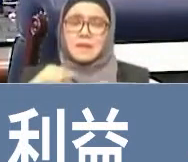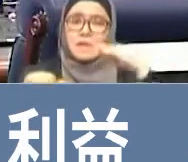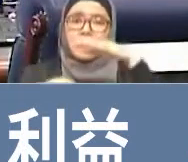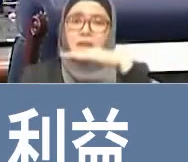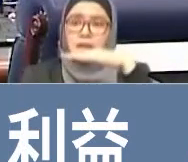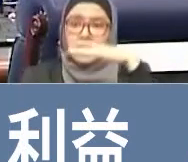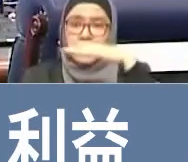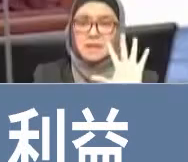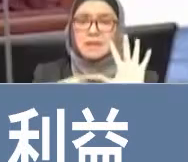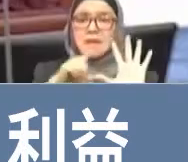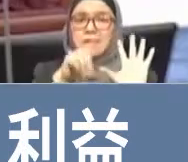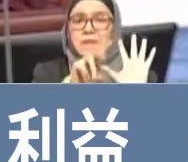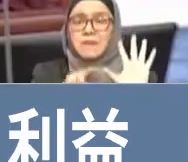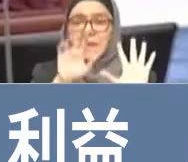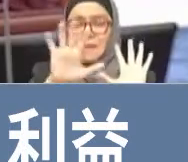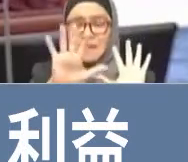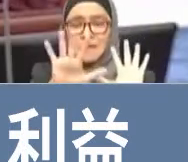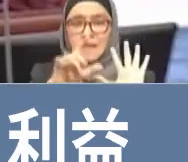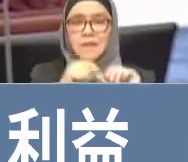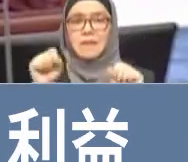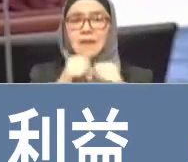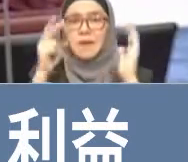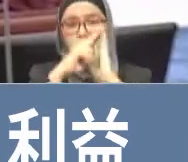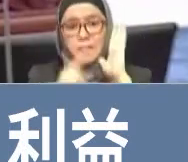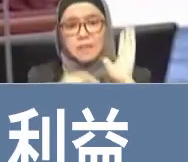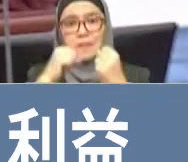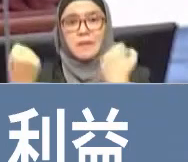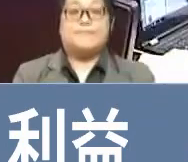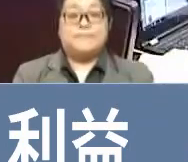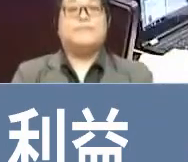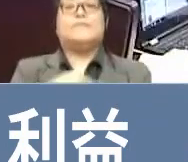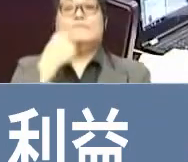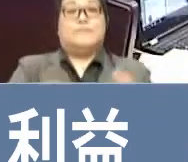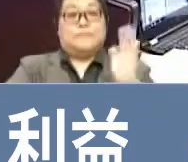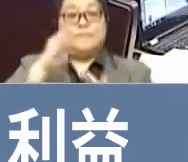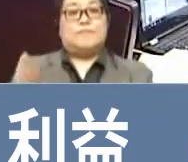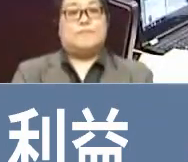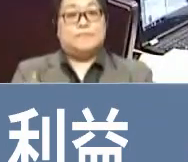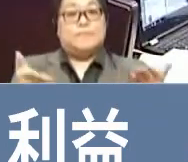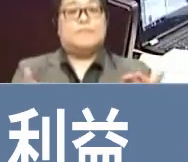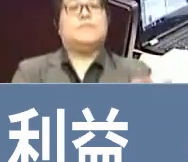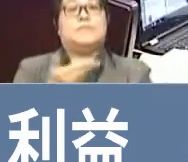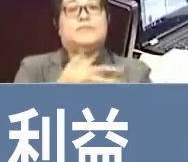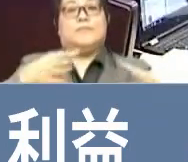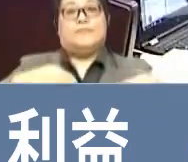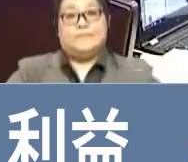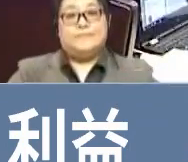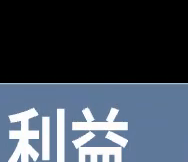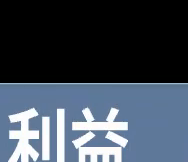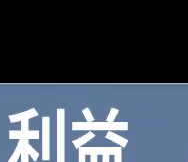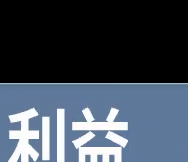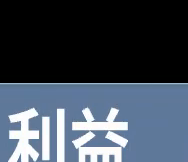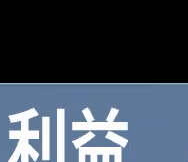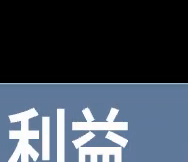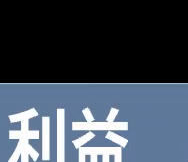下议院针对国有子公司遭苏禄苏丹后裔扣押一事进行辩论。不过，议长丹斯里阿